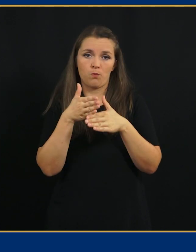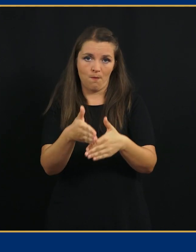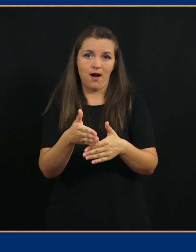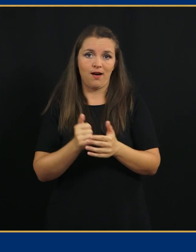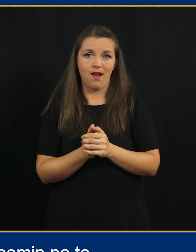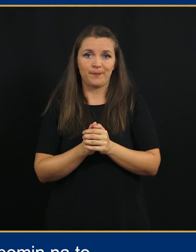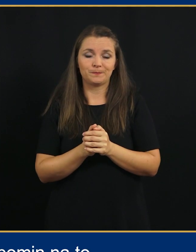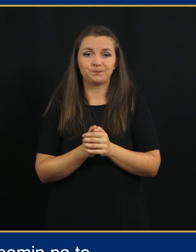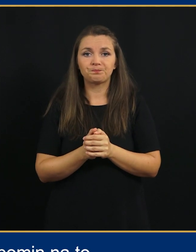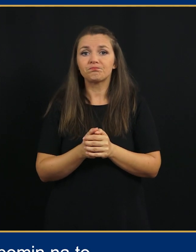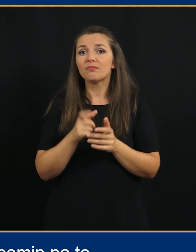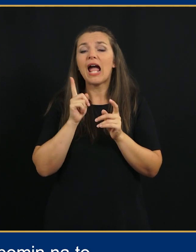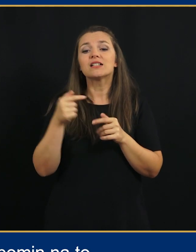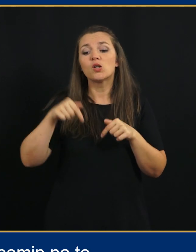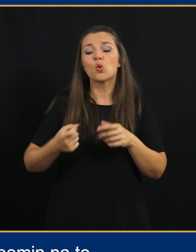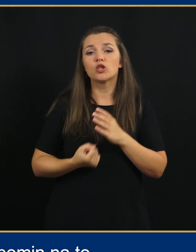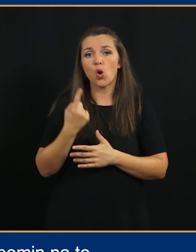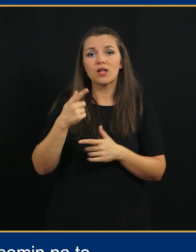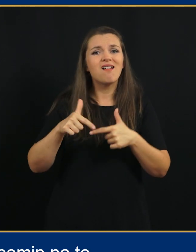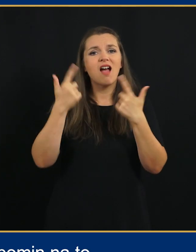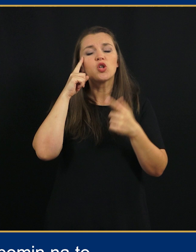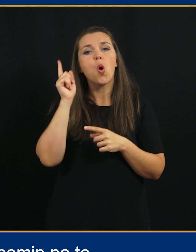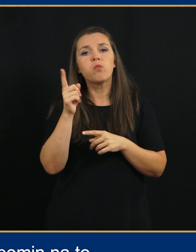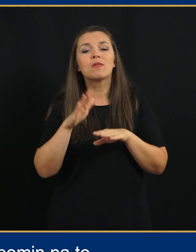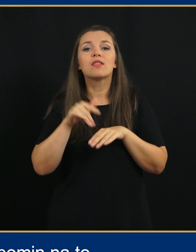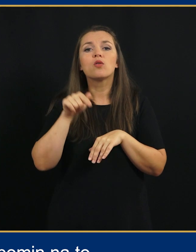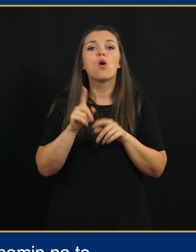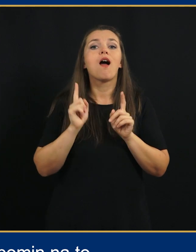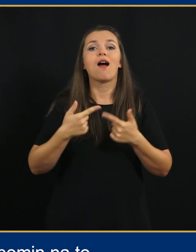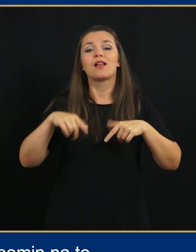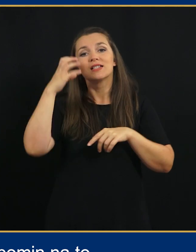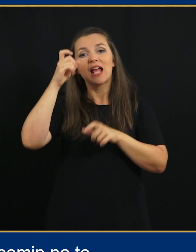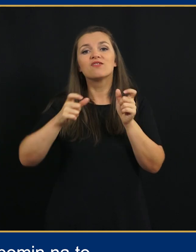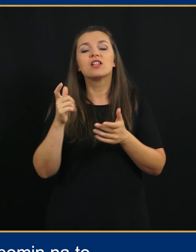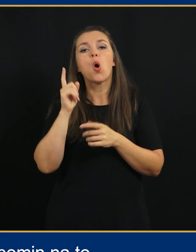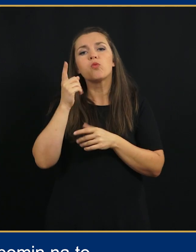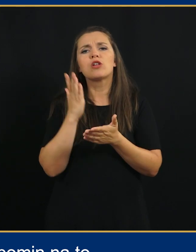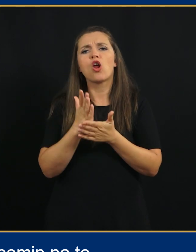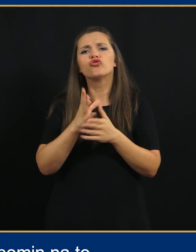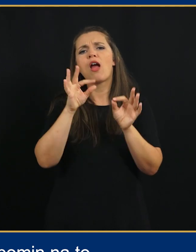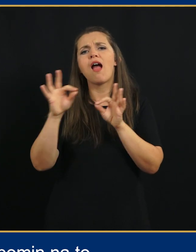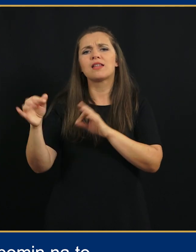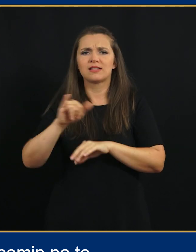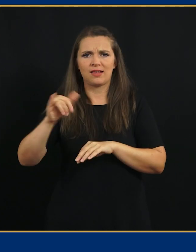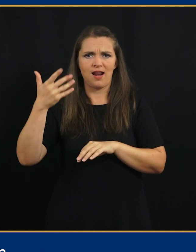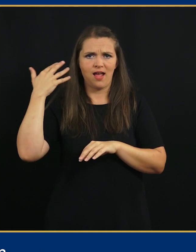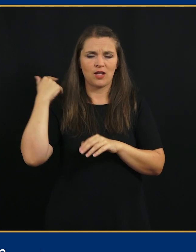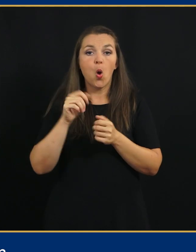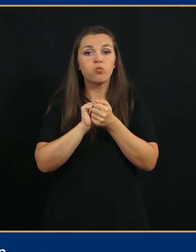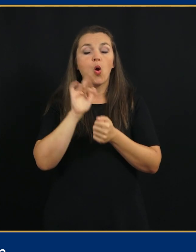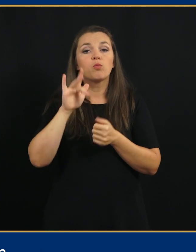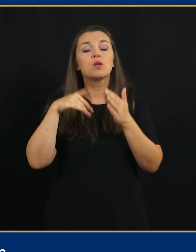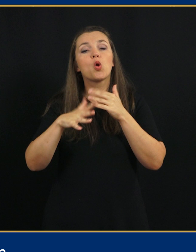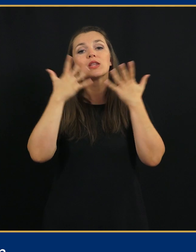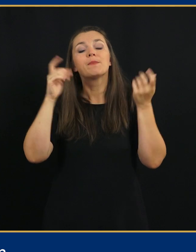pomagala. Kar se je tukaj zgodilo, je jasen opomin na to, na kar nas znanstveniki opozarjajo že desetletja. V boju